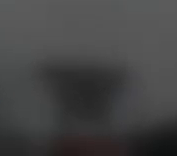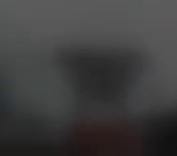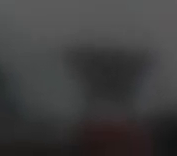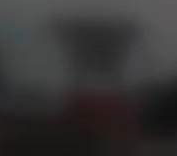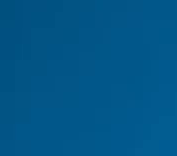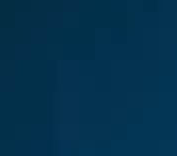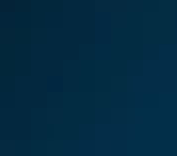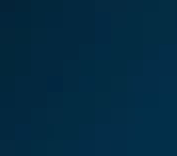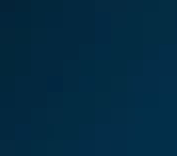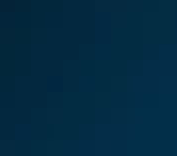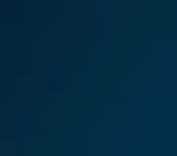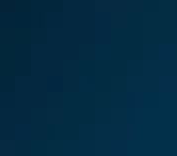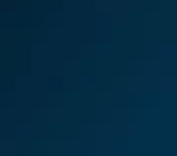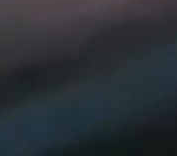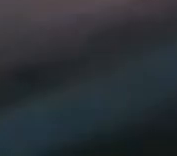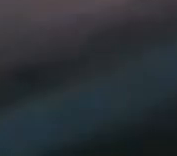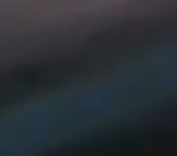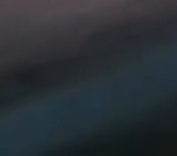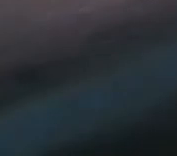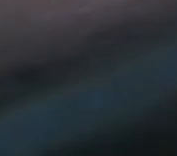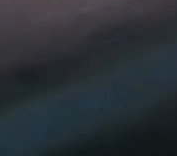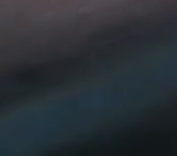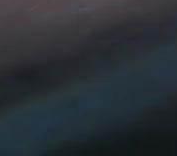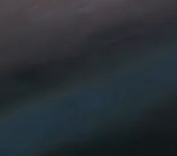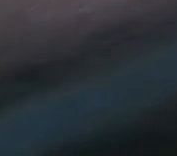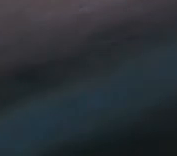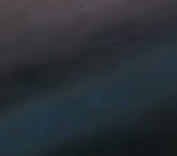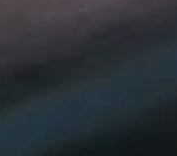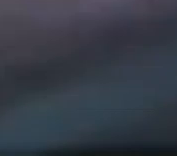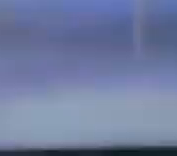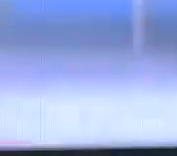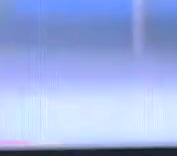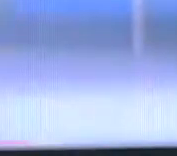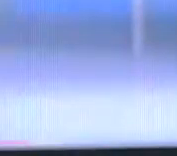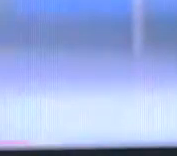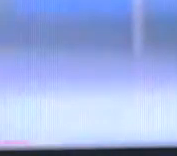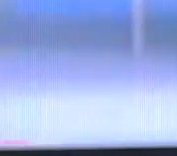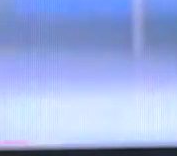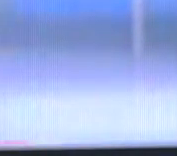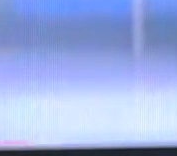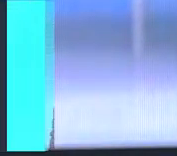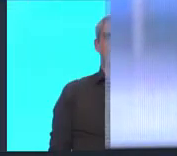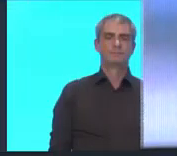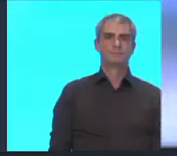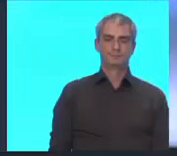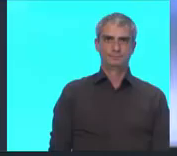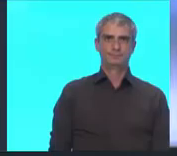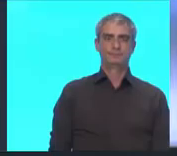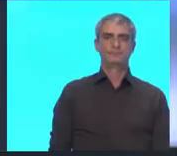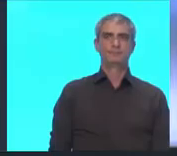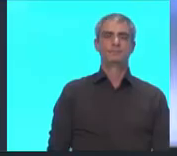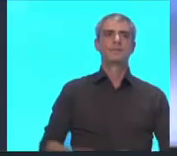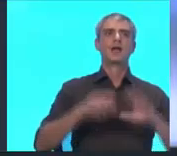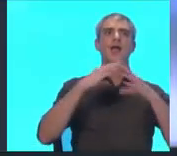איזה כמויות. חדשות הערב עם אמיר בר שלום. ערב טוב ושלום רב לכם. אחרי